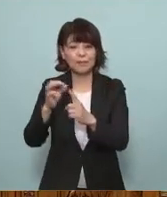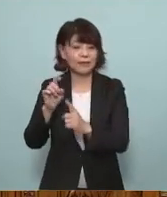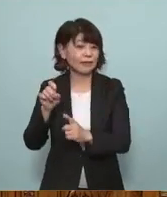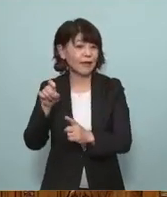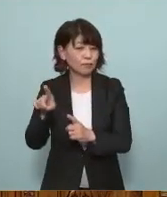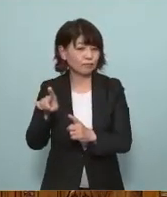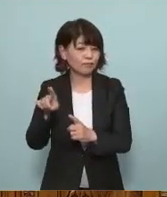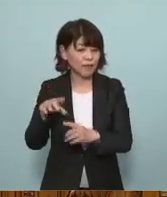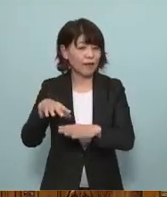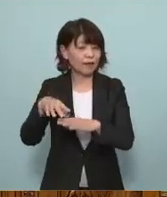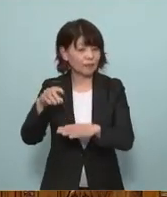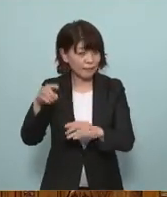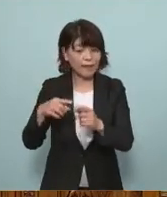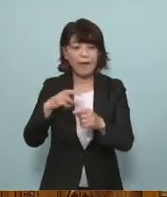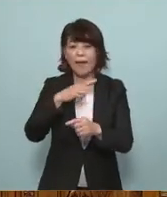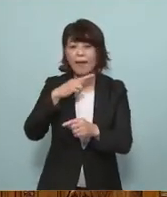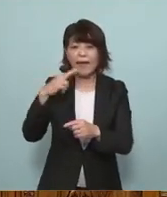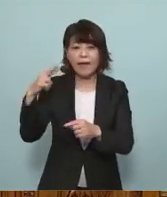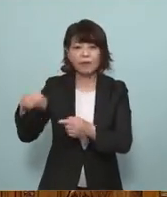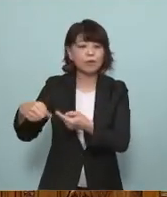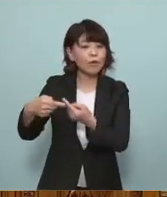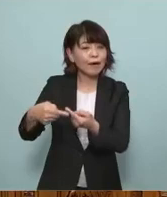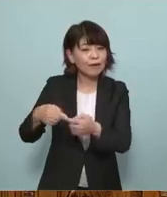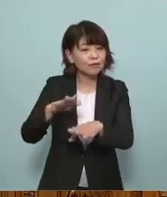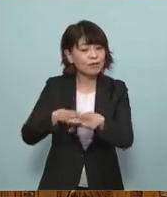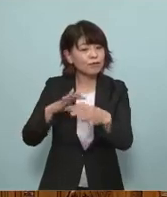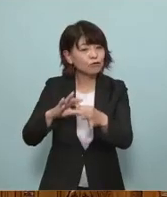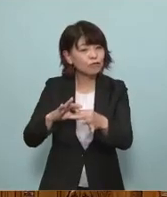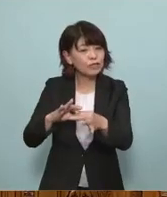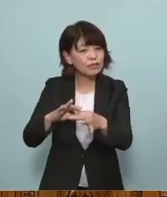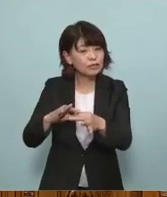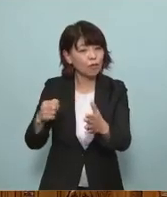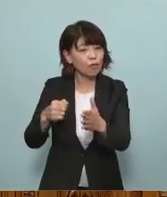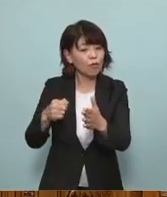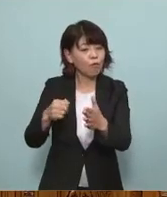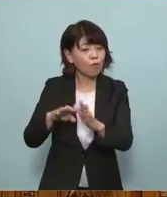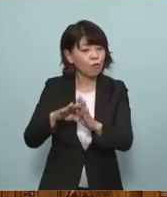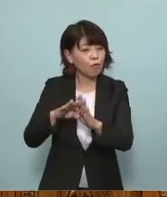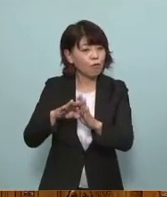TPP11 として初めて、英国の加入手続きの開始を決定しました。